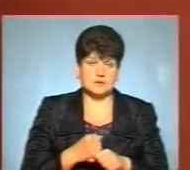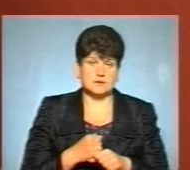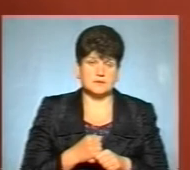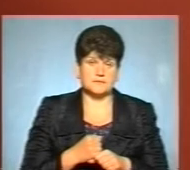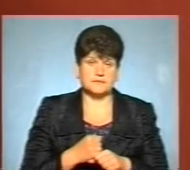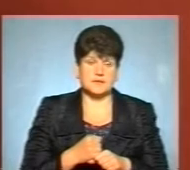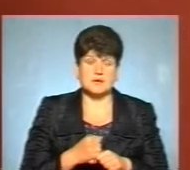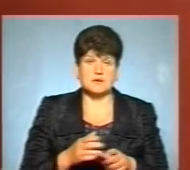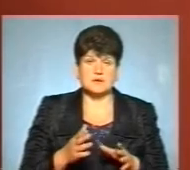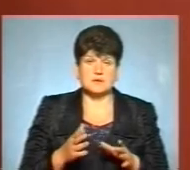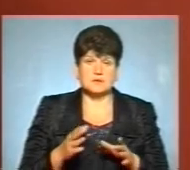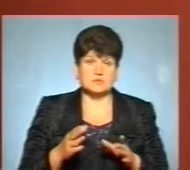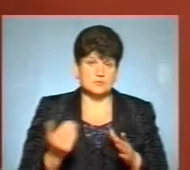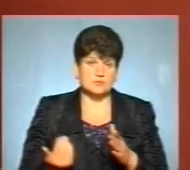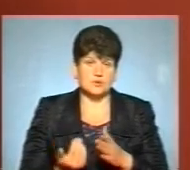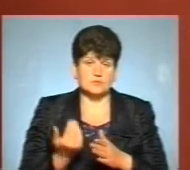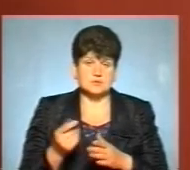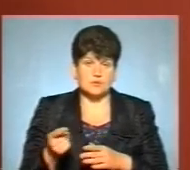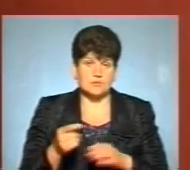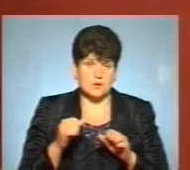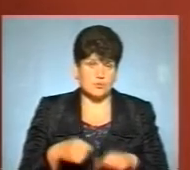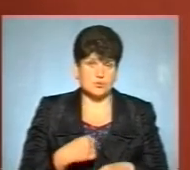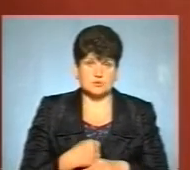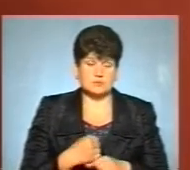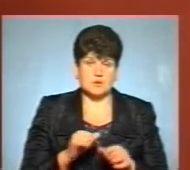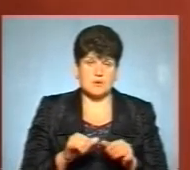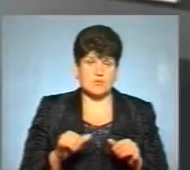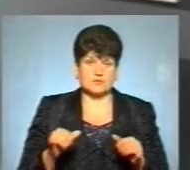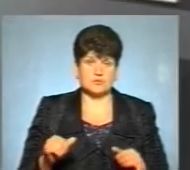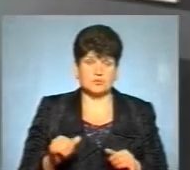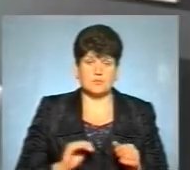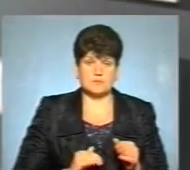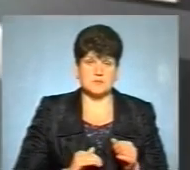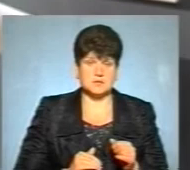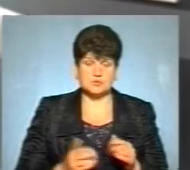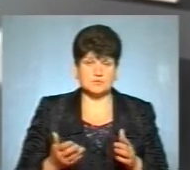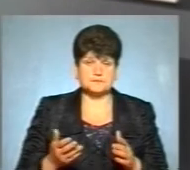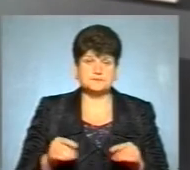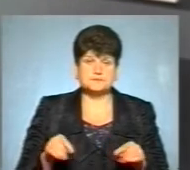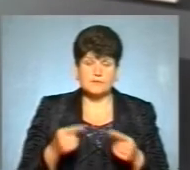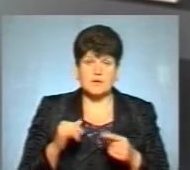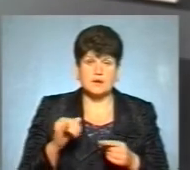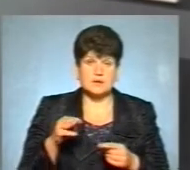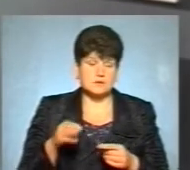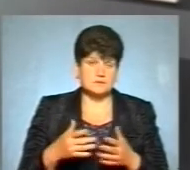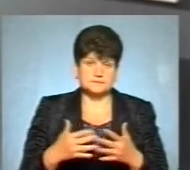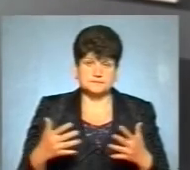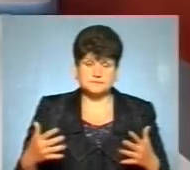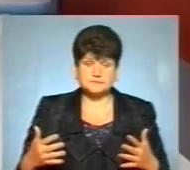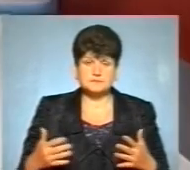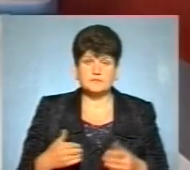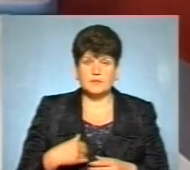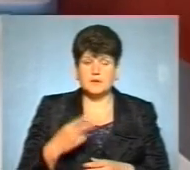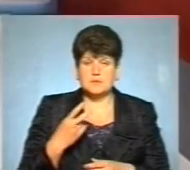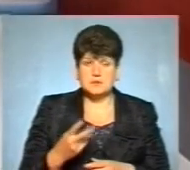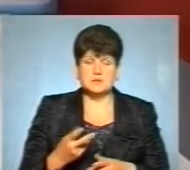нову силиконову долину з Тернополя можна зробити для розвитку бізнесу. Створювати нові бізнес-хаби і так далі. Влада має